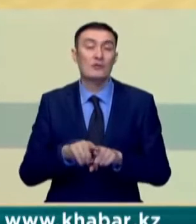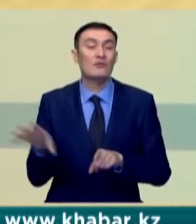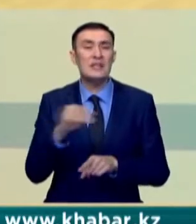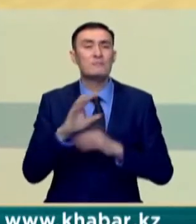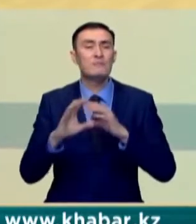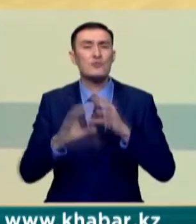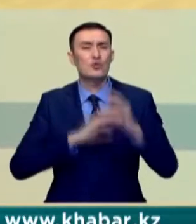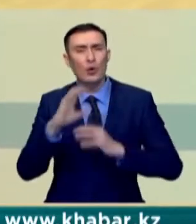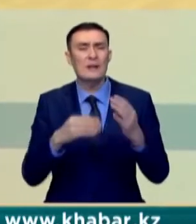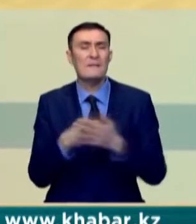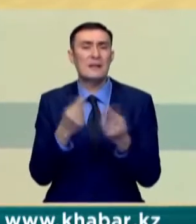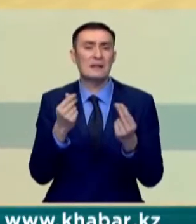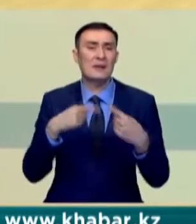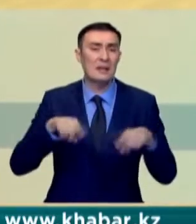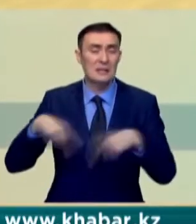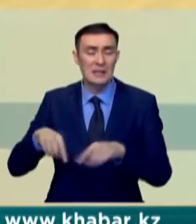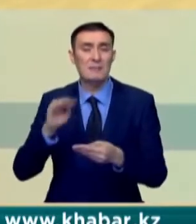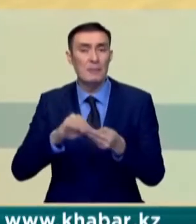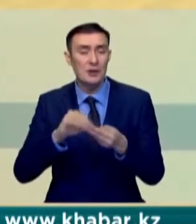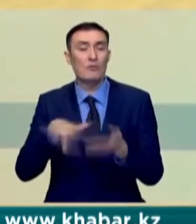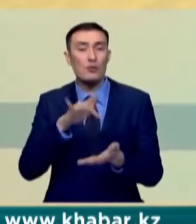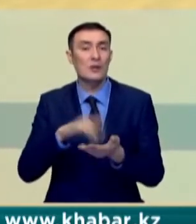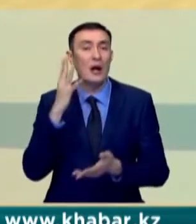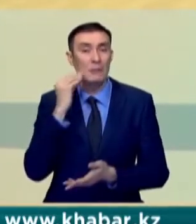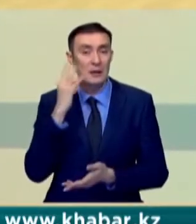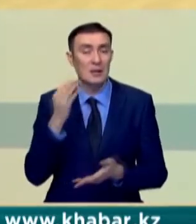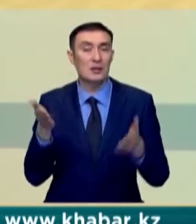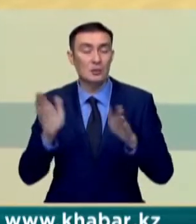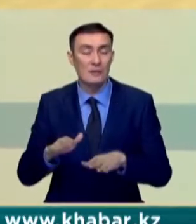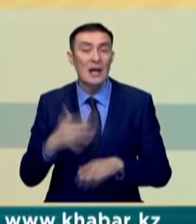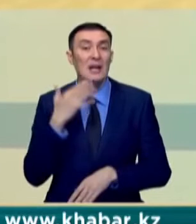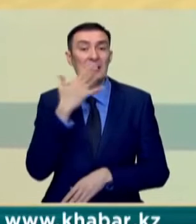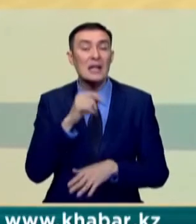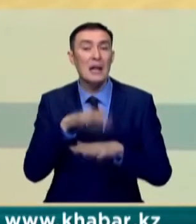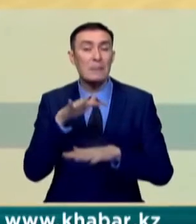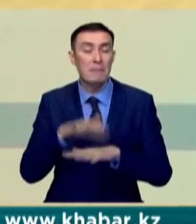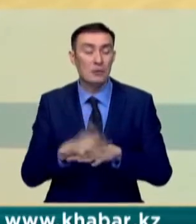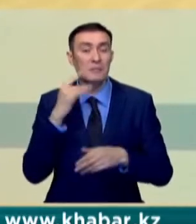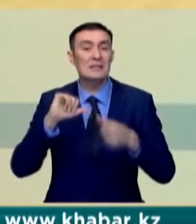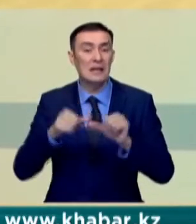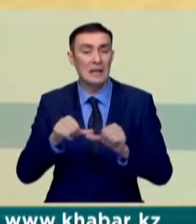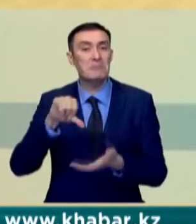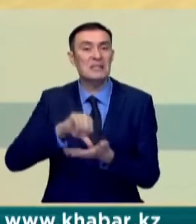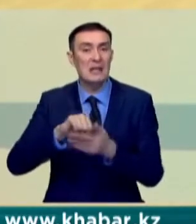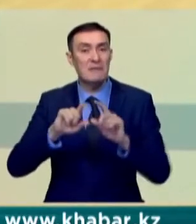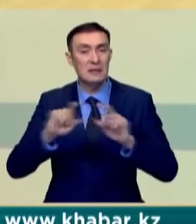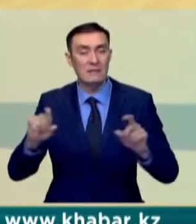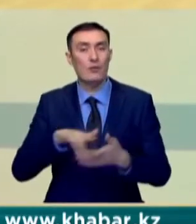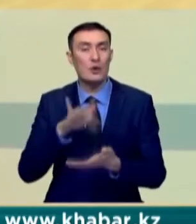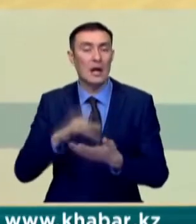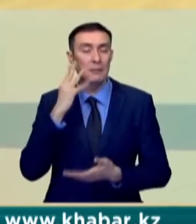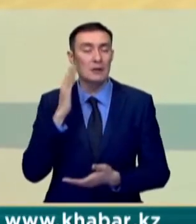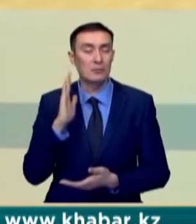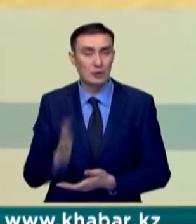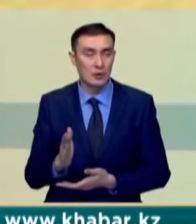международные финансовые организации остаются здесь. Национальный банк намерен открыть постоянное представительство в городе Алматы